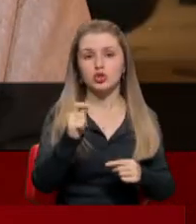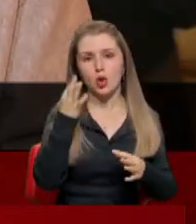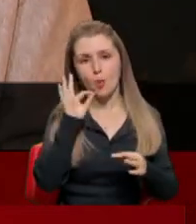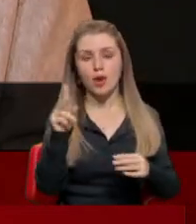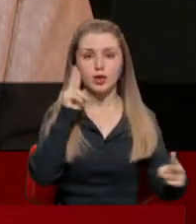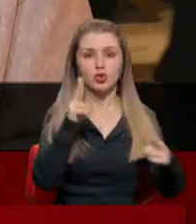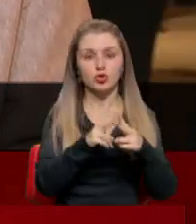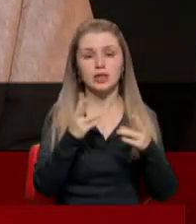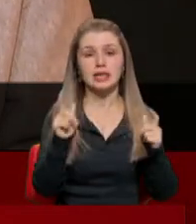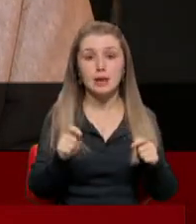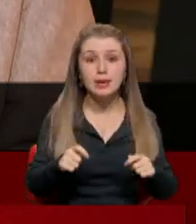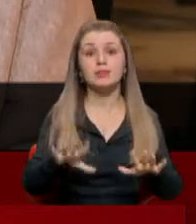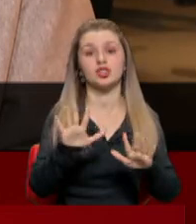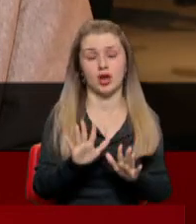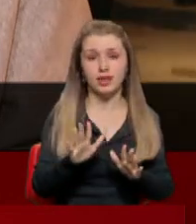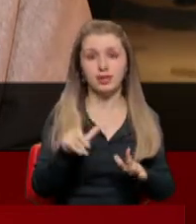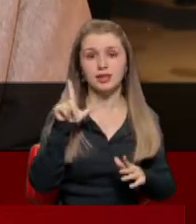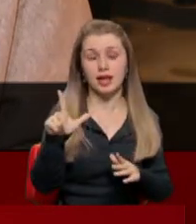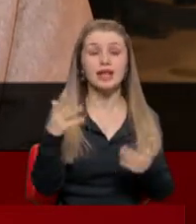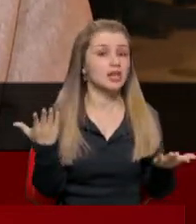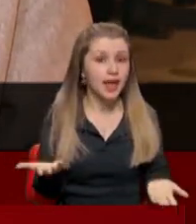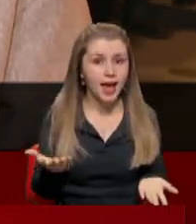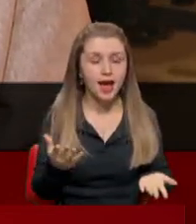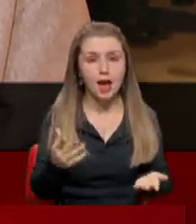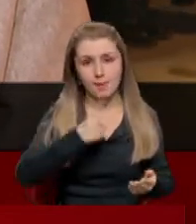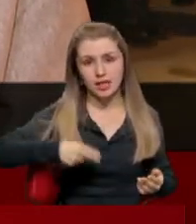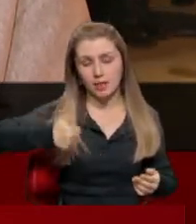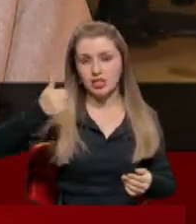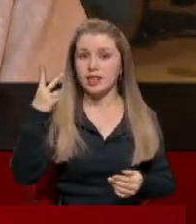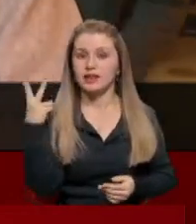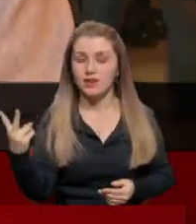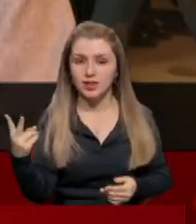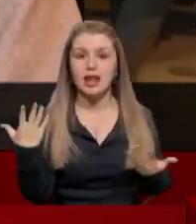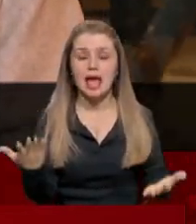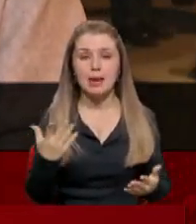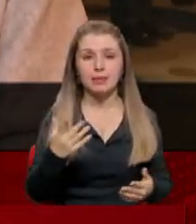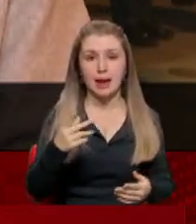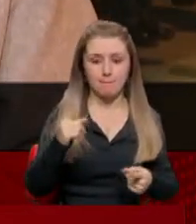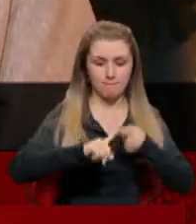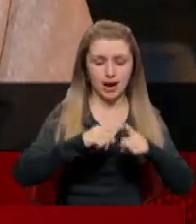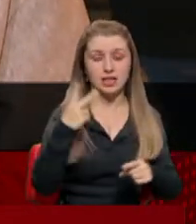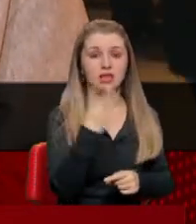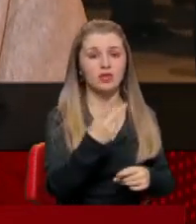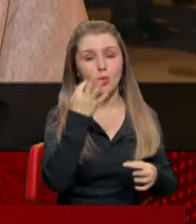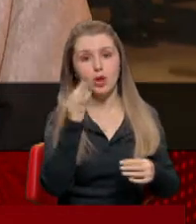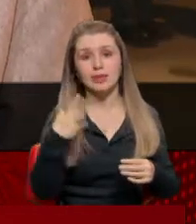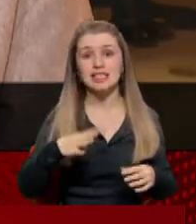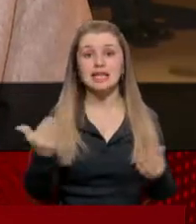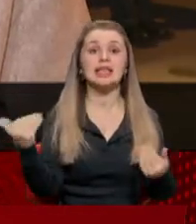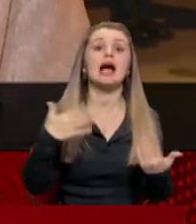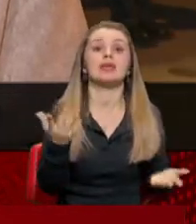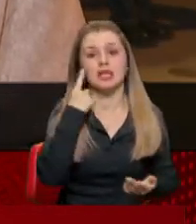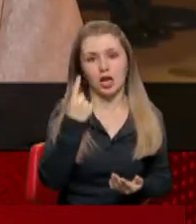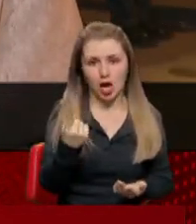bir görüşmenin yapılmayacağını, gerekçesinin ise hem belediye başkanları tarafından hem de parti tarafından böyle bir talebin